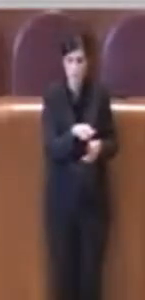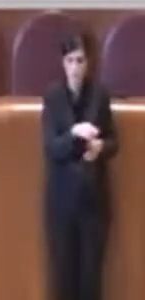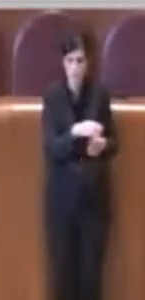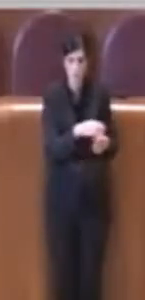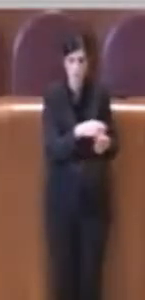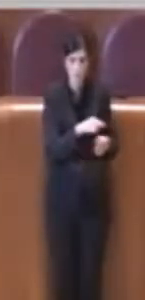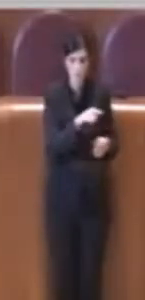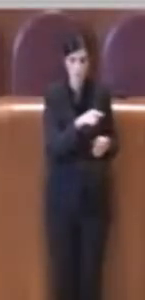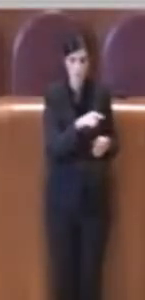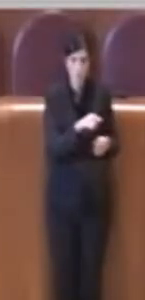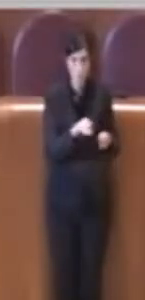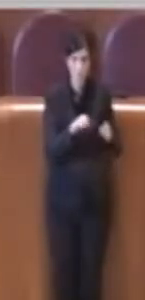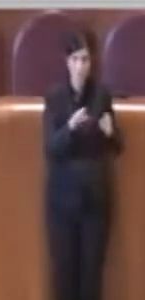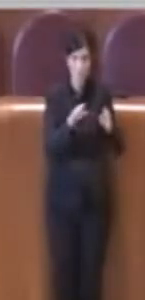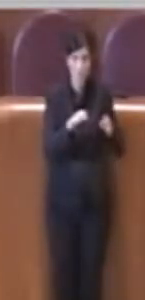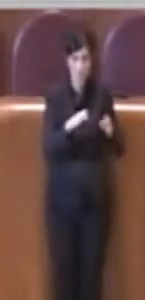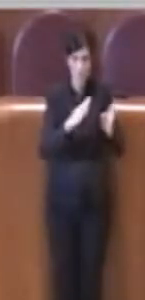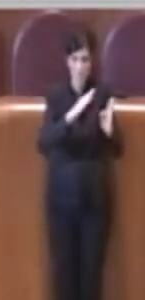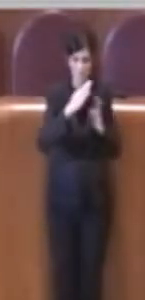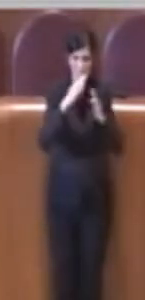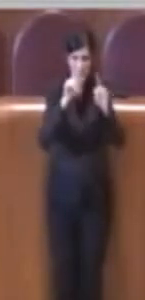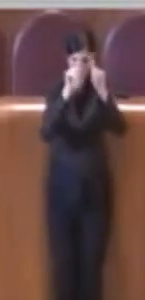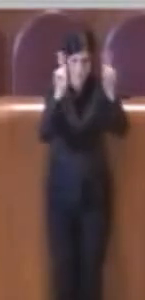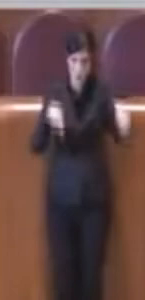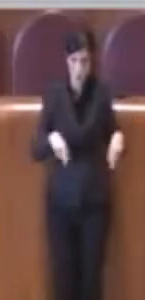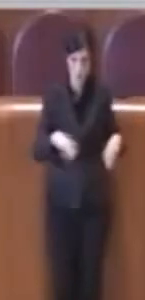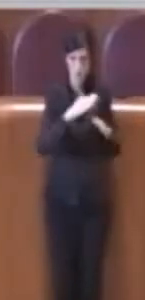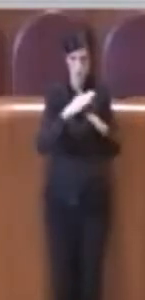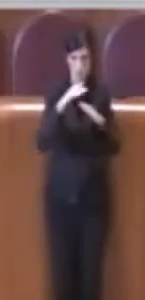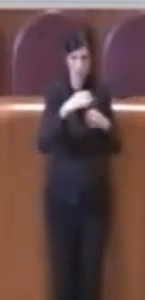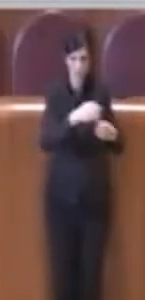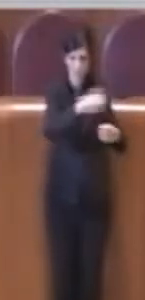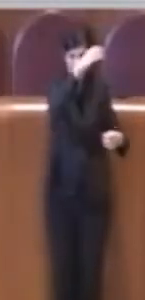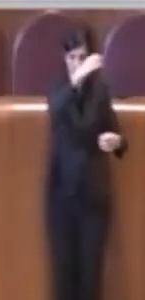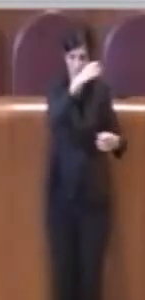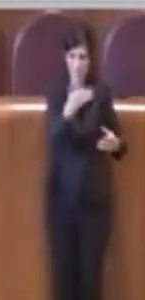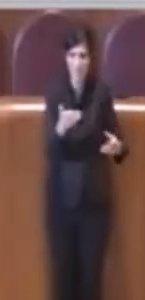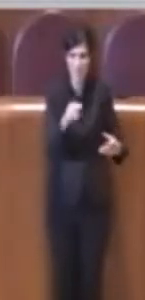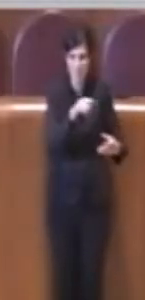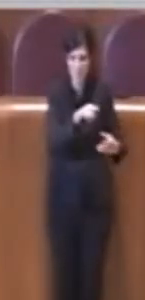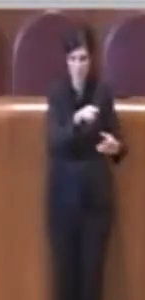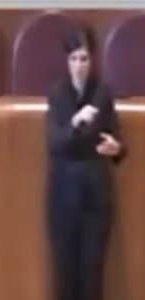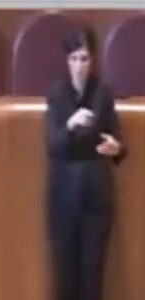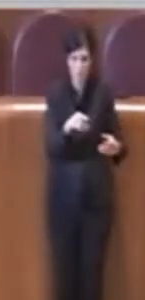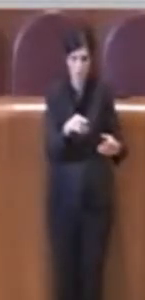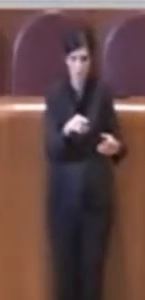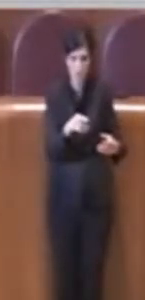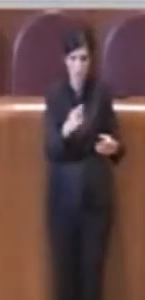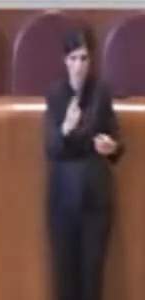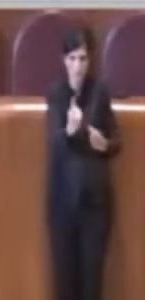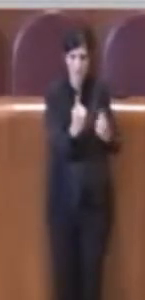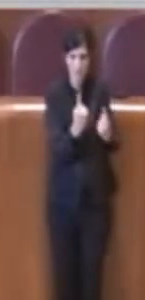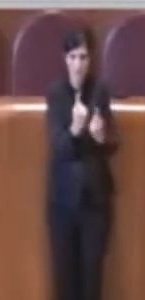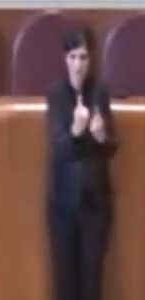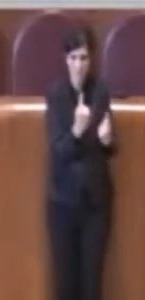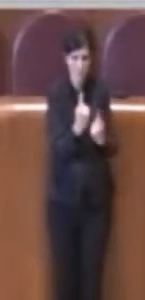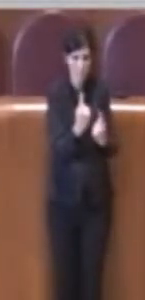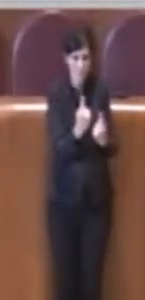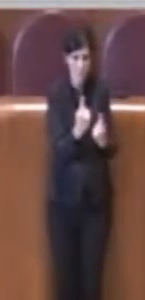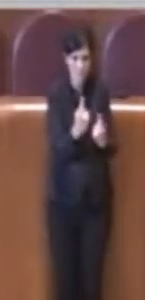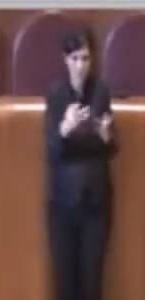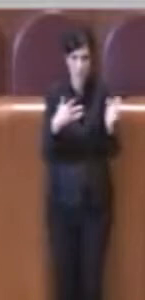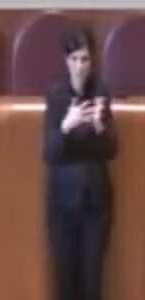di fronte alle vetrine e generano dei percorsi tortuosi e quindi generano delle diminuzioni di entrate per queste attività.